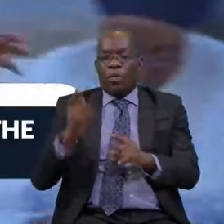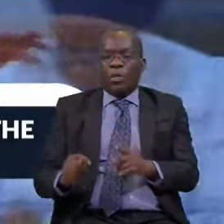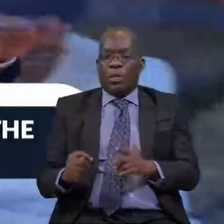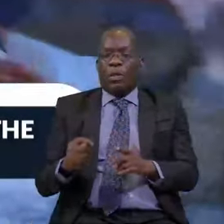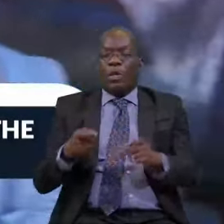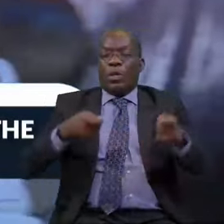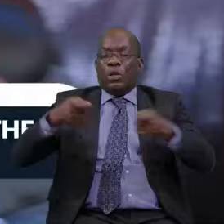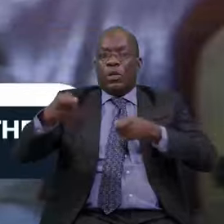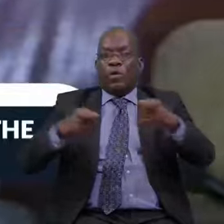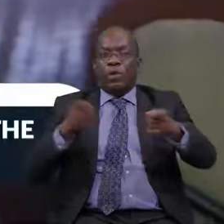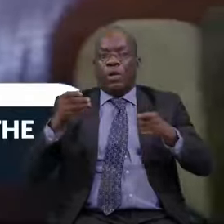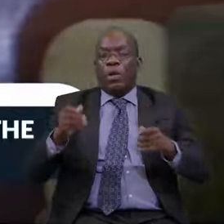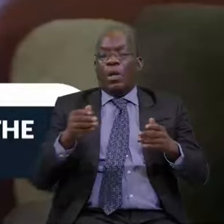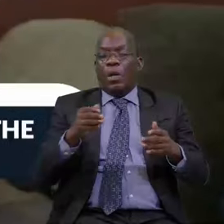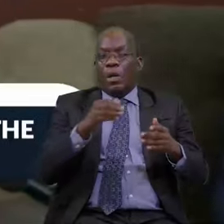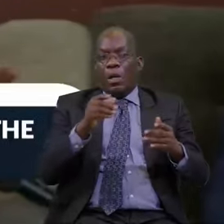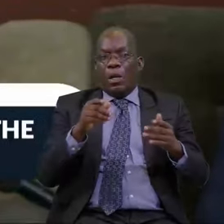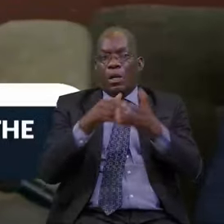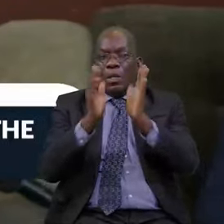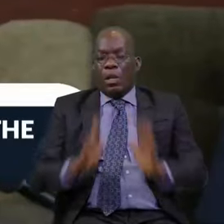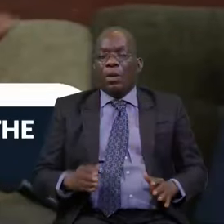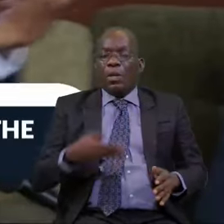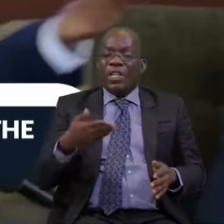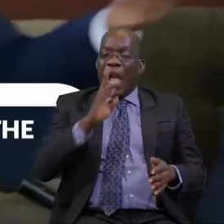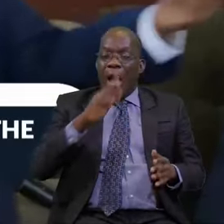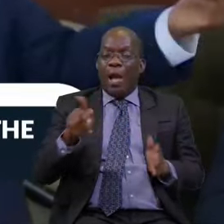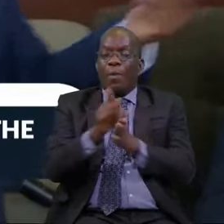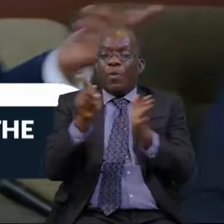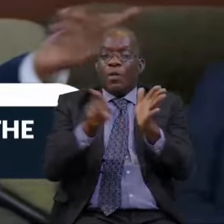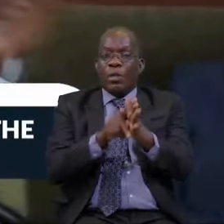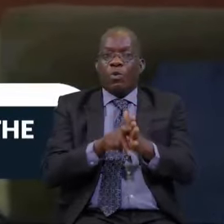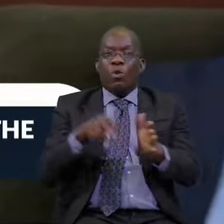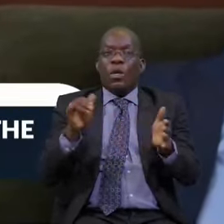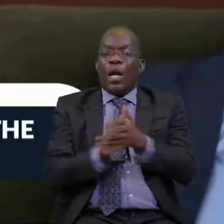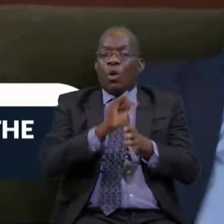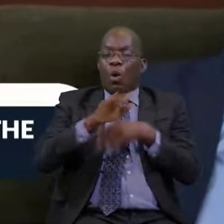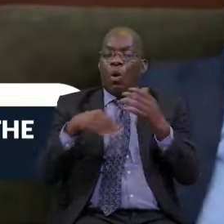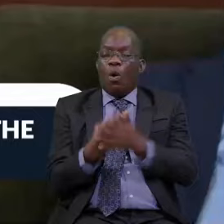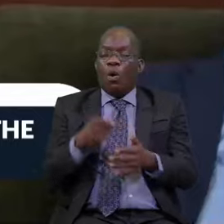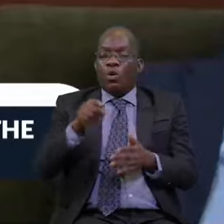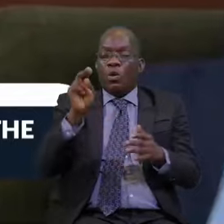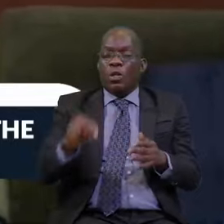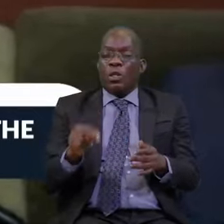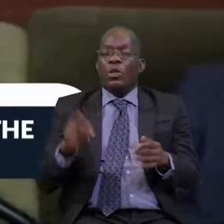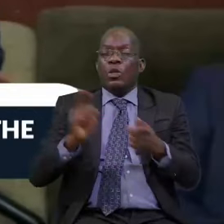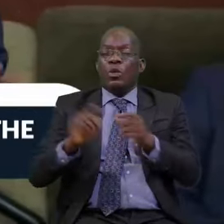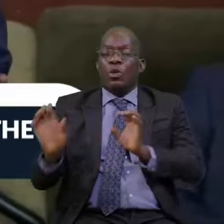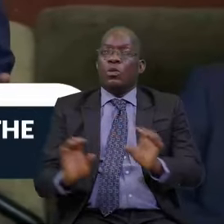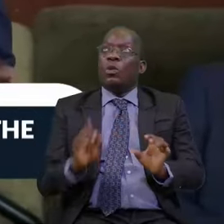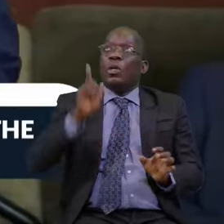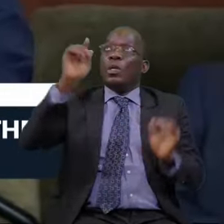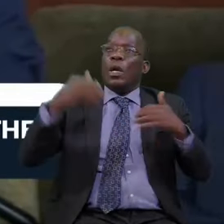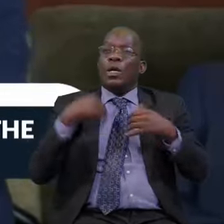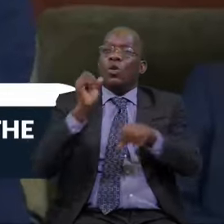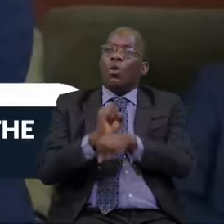du dirigeant souverain. Ouais, il y a des principes. Tout ce qu'il vous faut faire, lui, il a travaillé avec